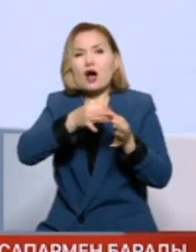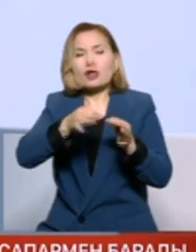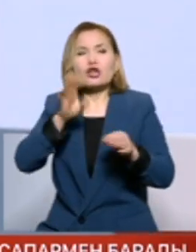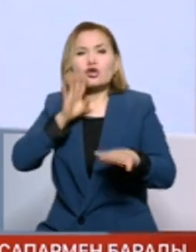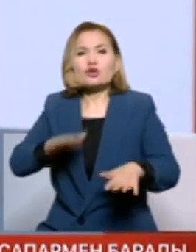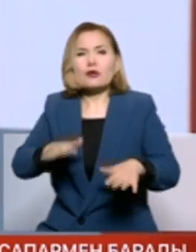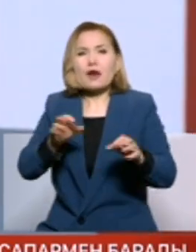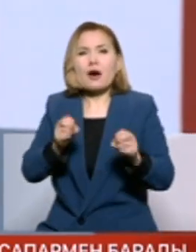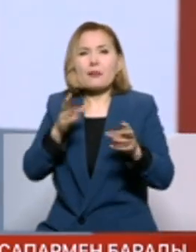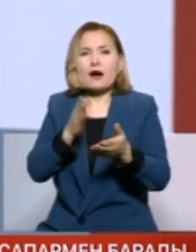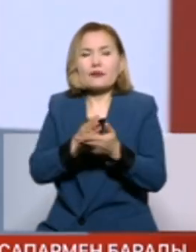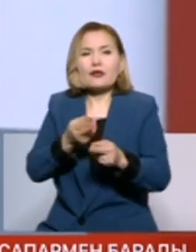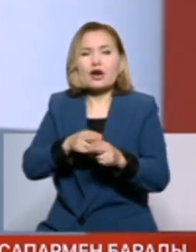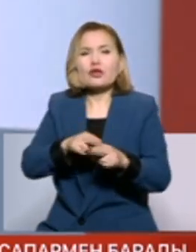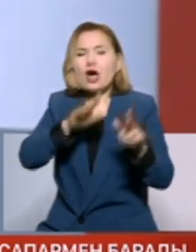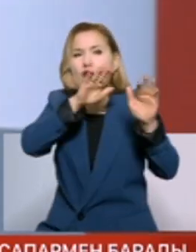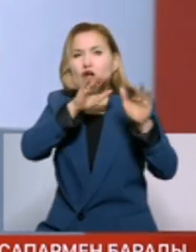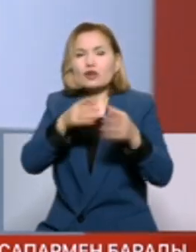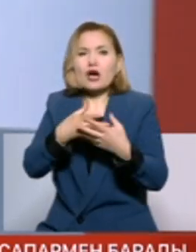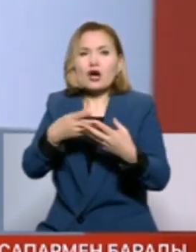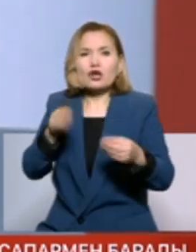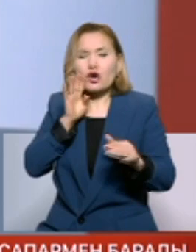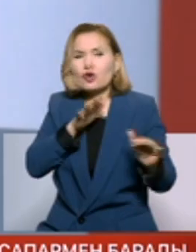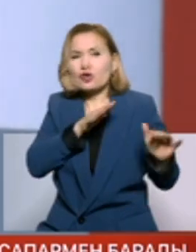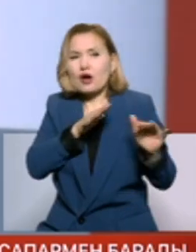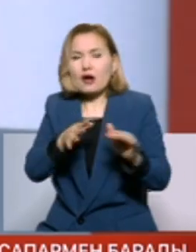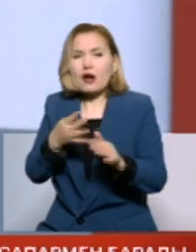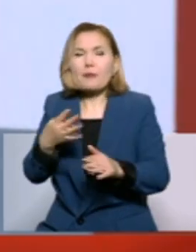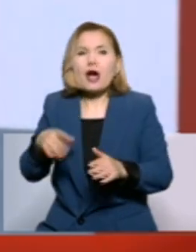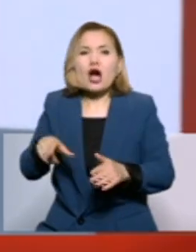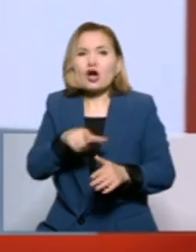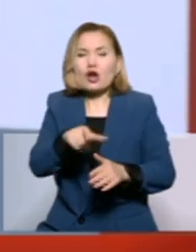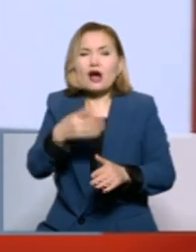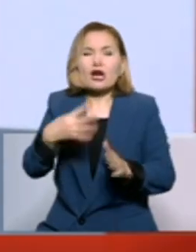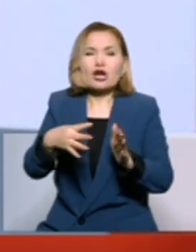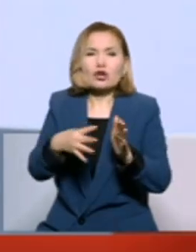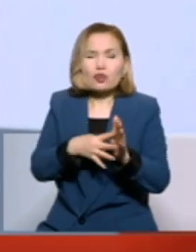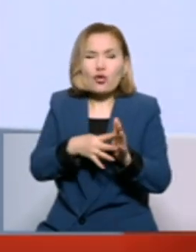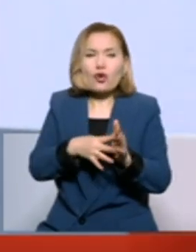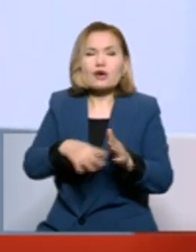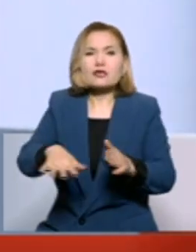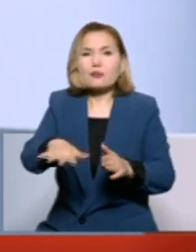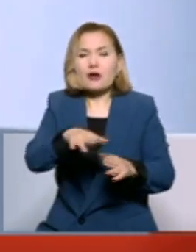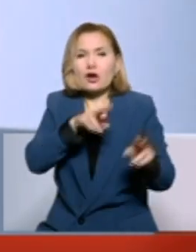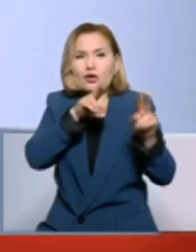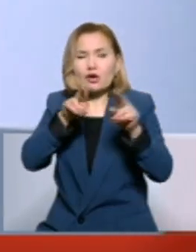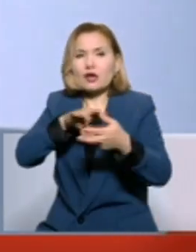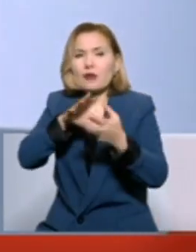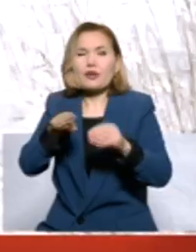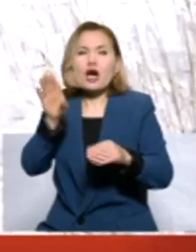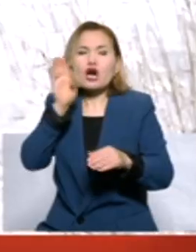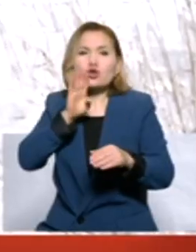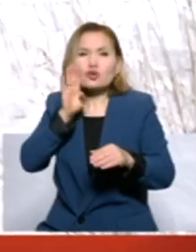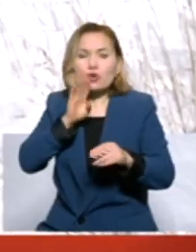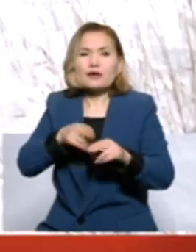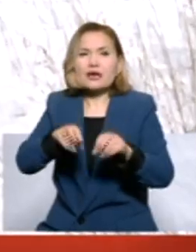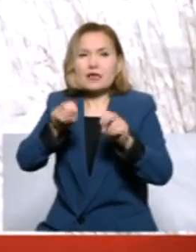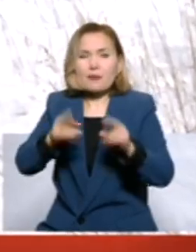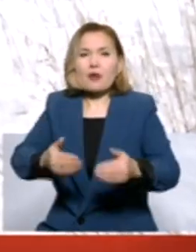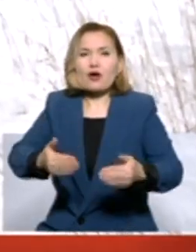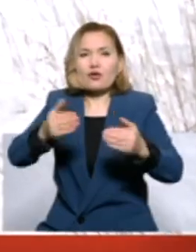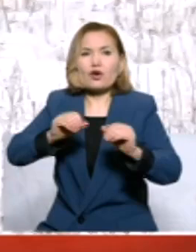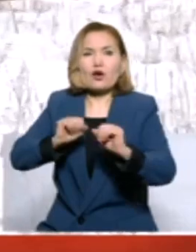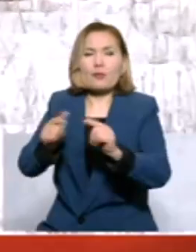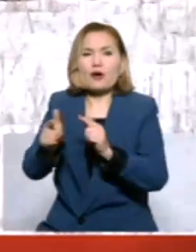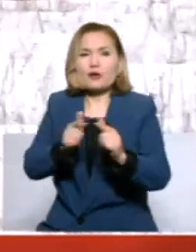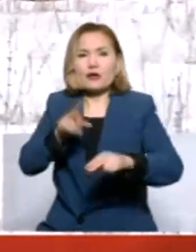бар. Сондықтан қарғын су шаюы мүмкін тасжолдардың 49 бөлігі бақылауға алынды. Су бұру арналары мен су өткізу құбырлары